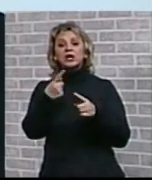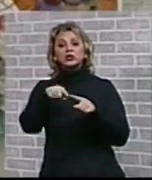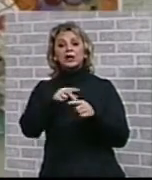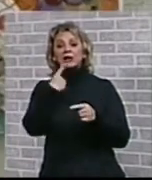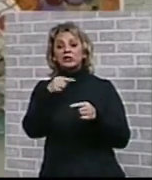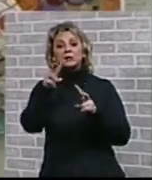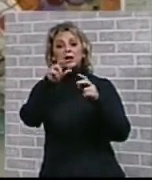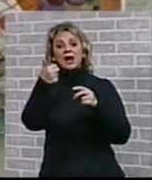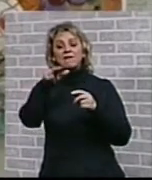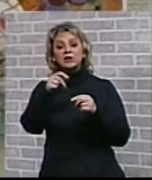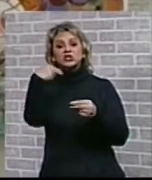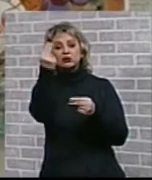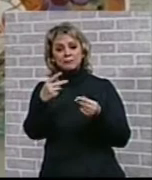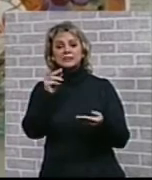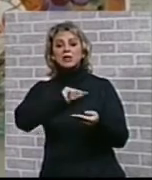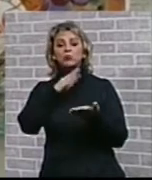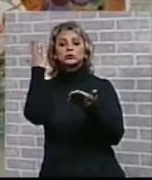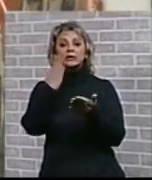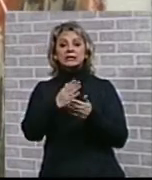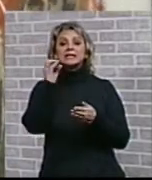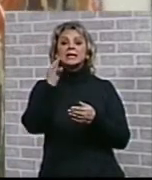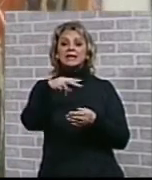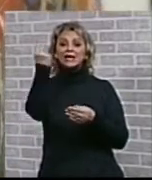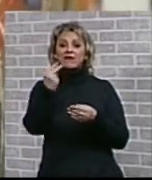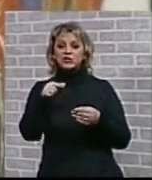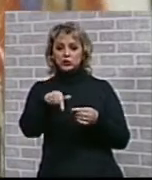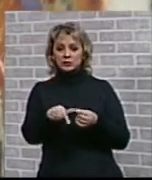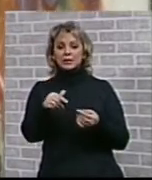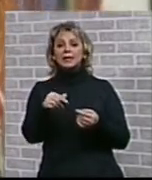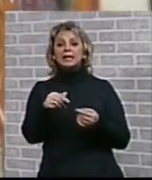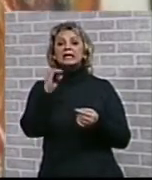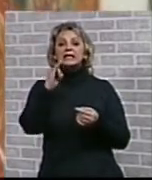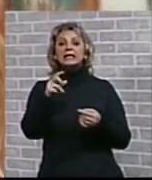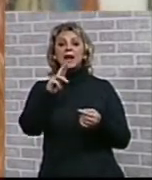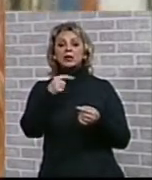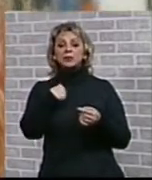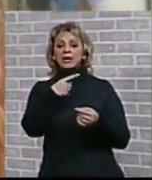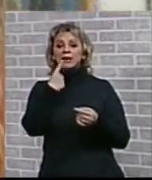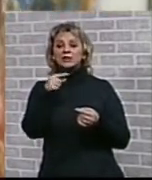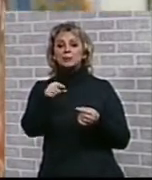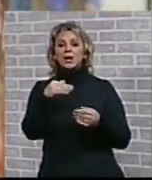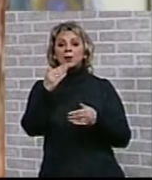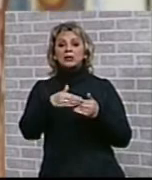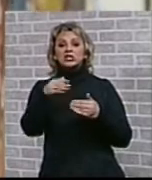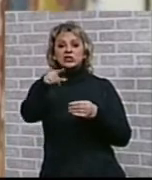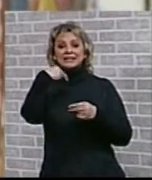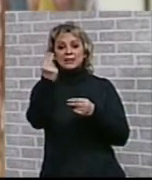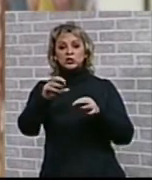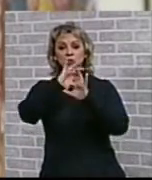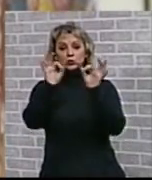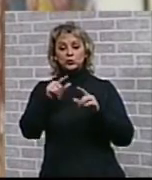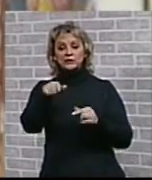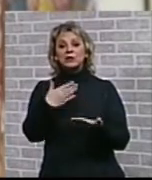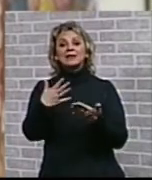называем графика, но тут и живописные работы есть, и графические. И, ну, как бы мы сказали, ближе к изобразительному искусству.